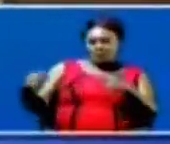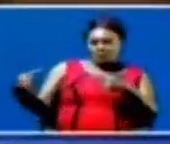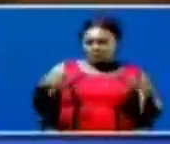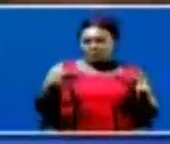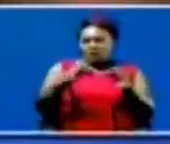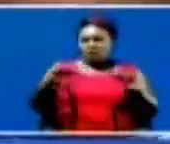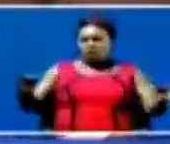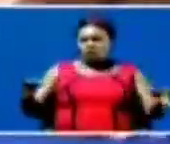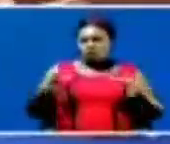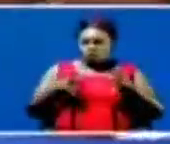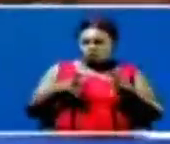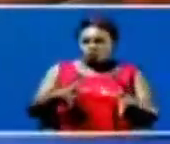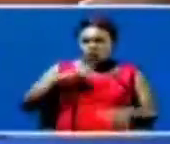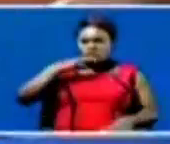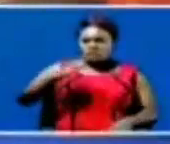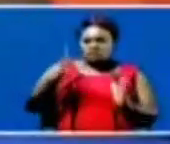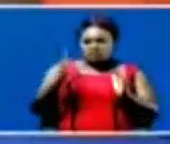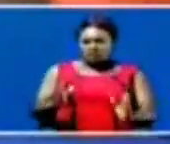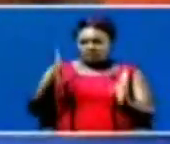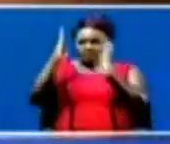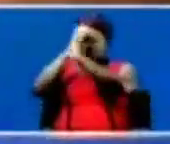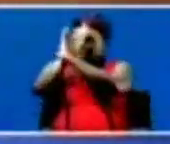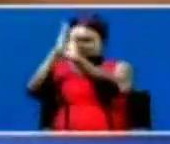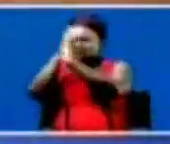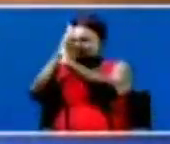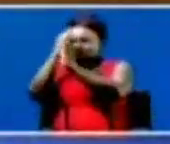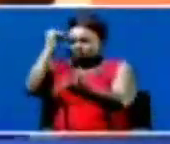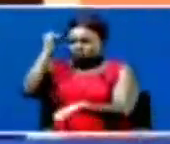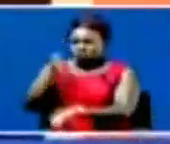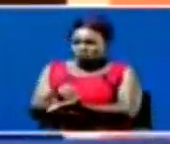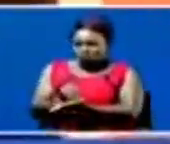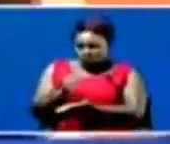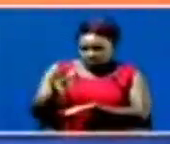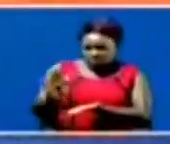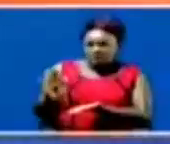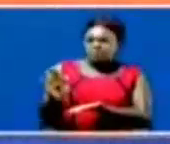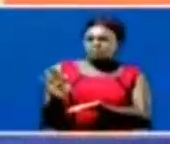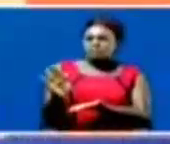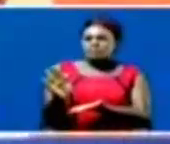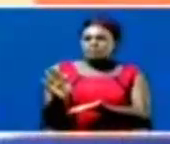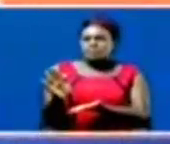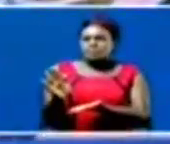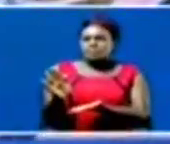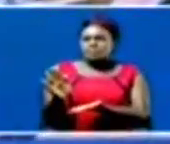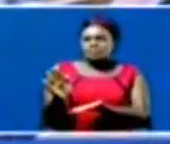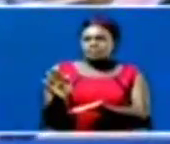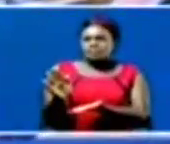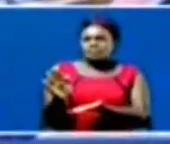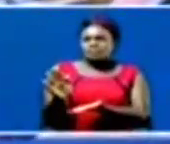jambo lilomlazimisha Buluma kwenda mafichoni ndani ya ofisi yake.